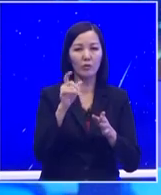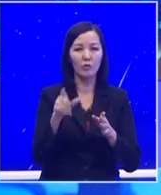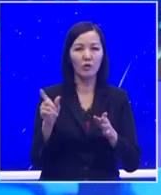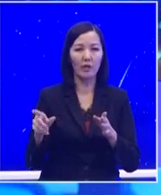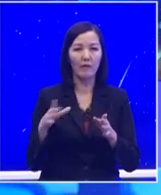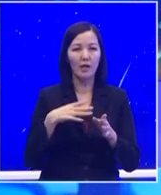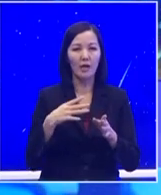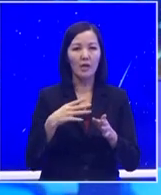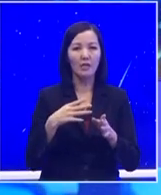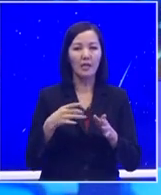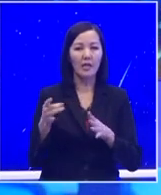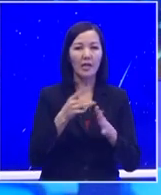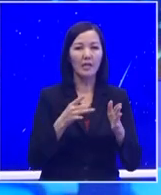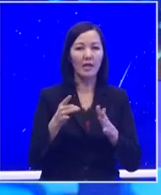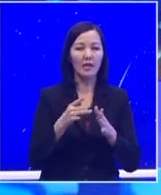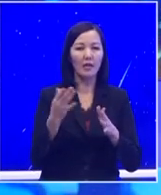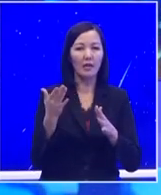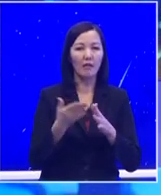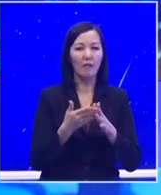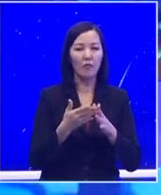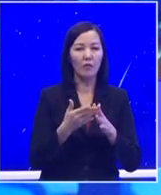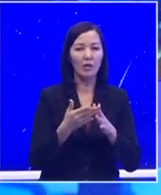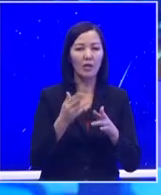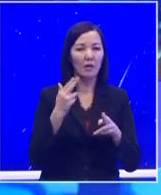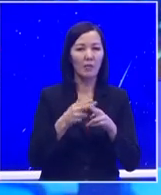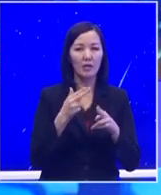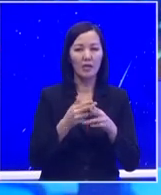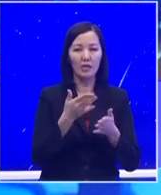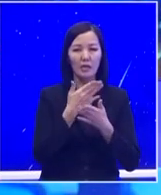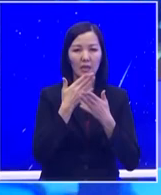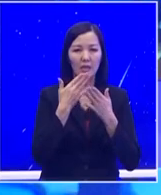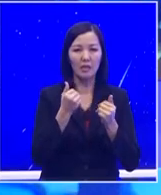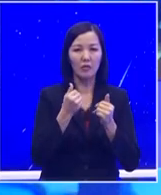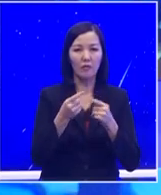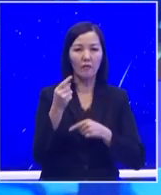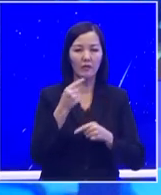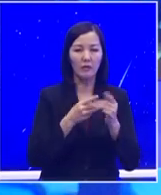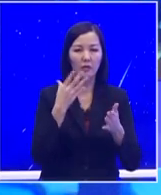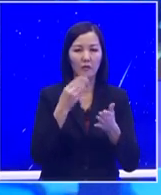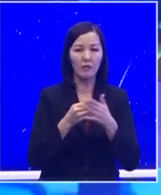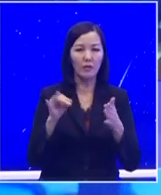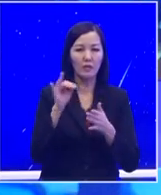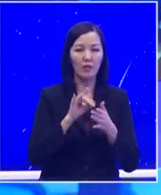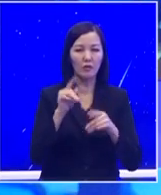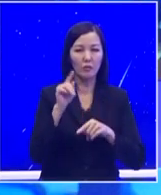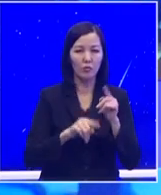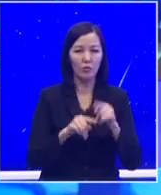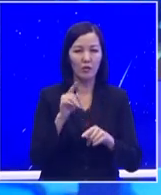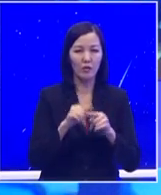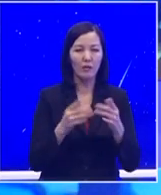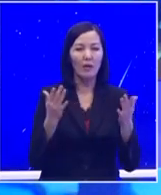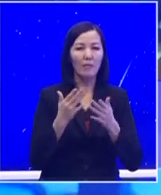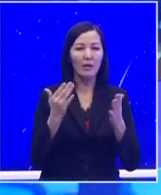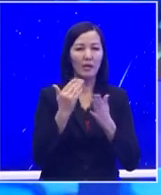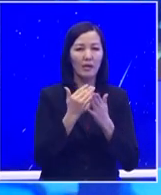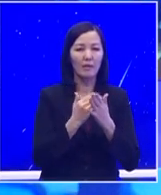человек. Даже отсутствие региональной квоты для них не стало преградой для возвращения на историческую родину. По каким